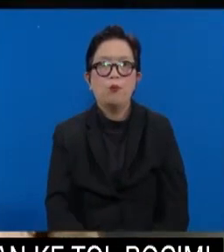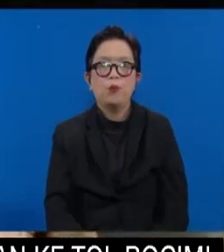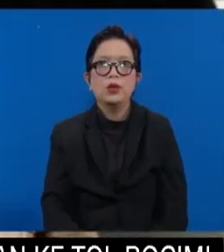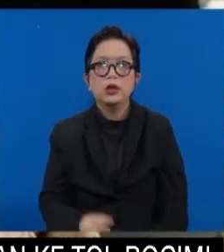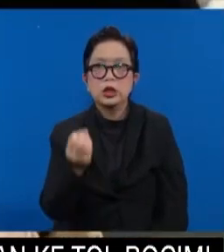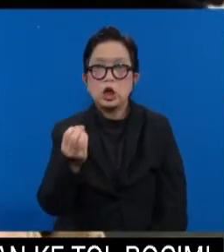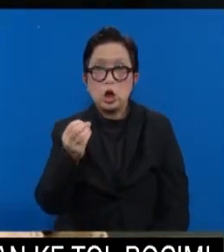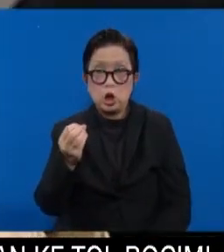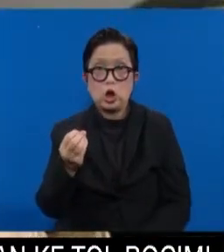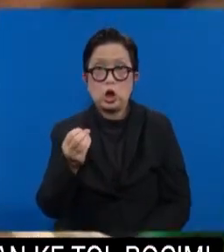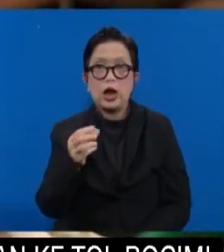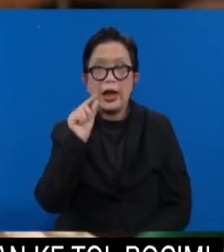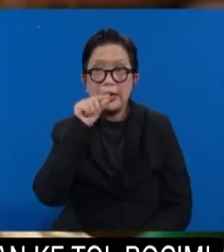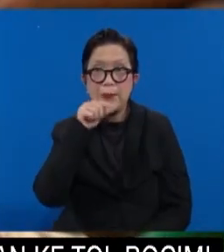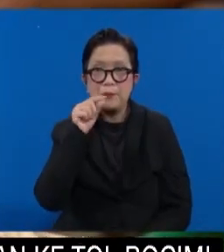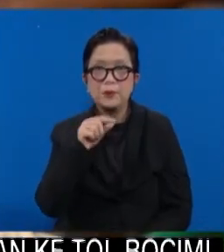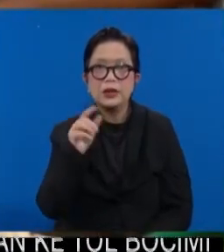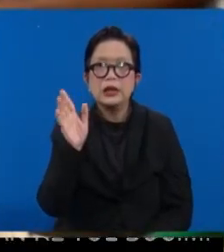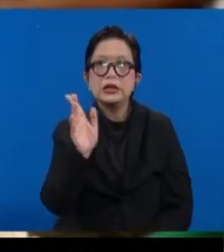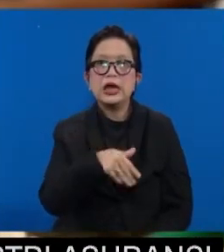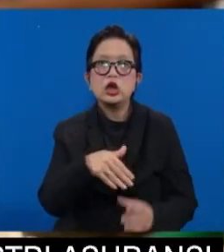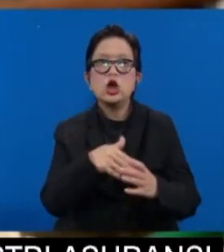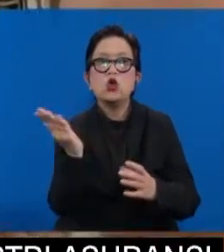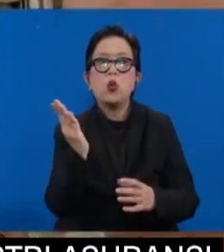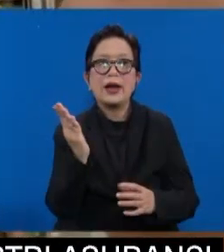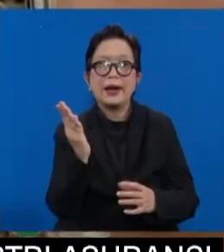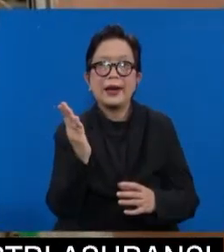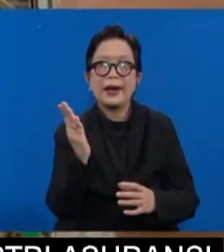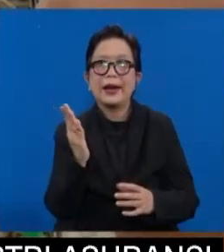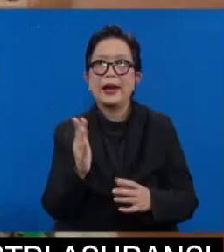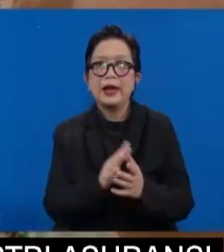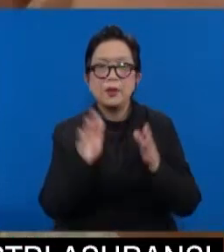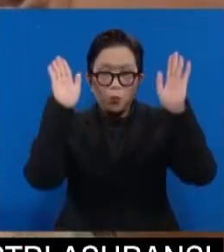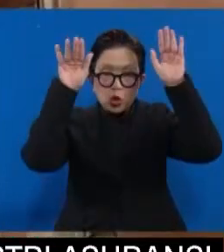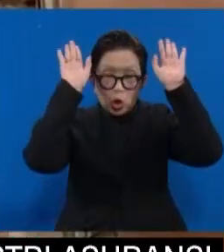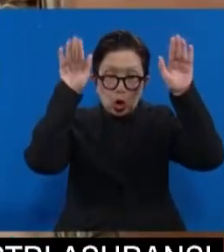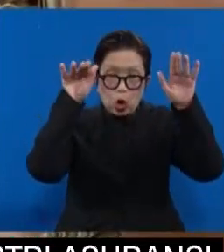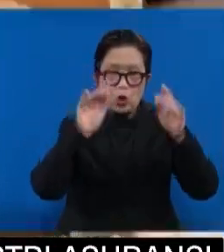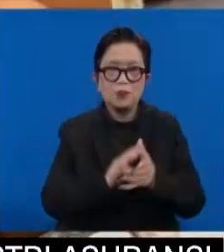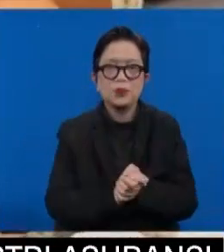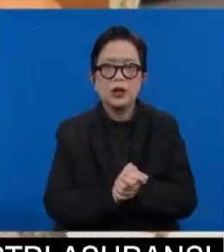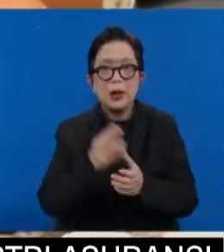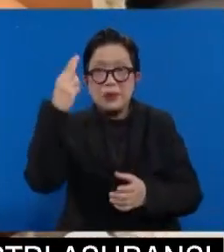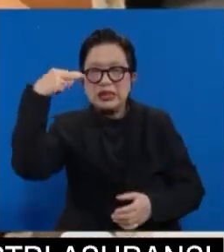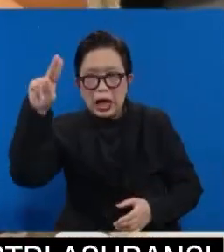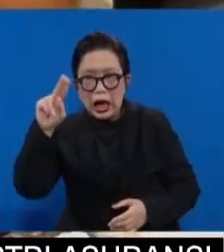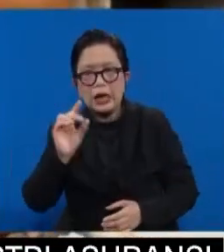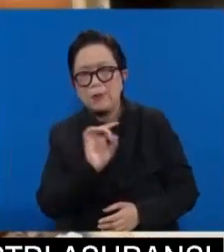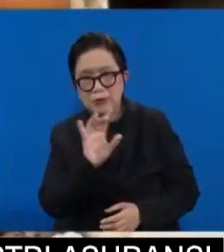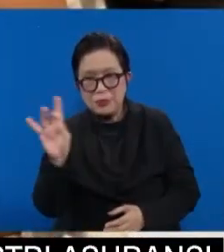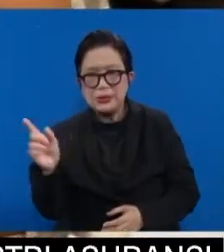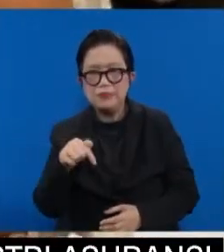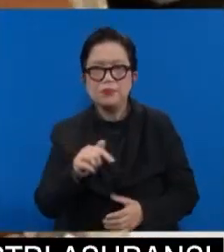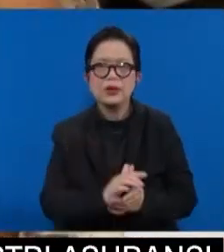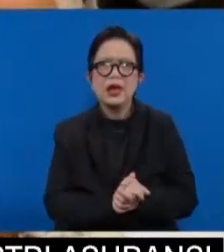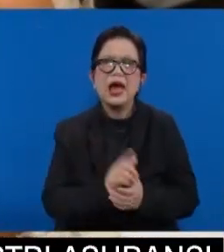ayam yang ada saat ini merupakan telur dari luar daerah seperti Blitar dan Tulung Agung. Ini karena peternak ayam petelur di Ponorogo